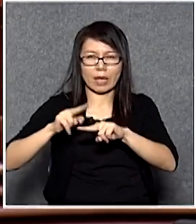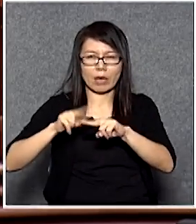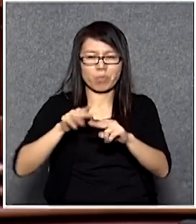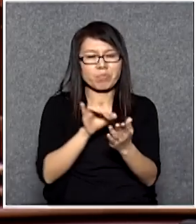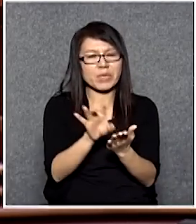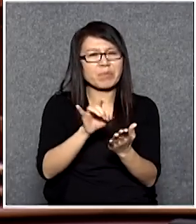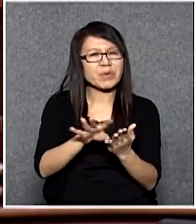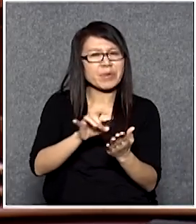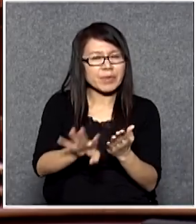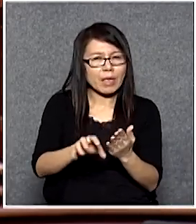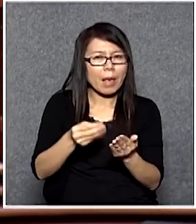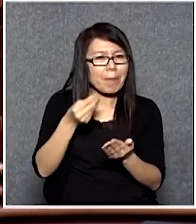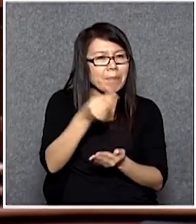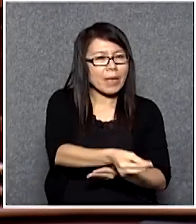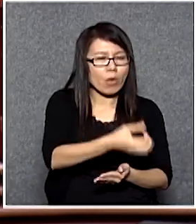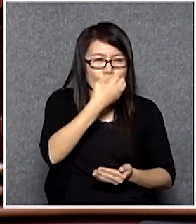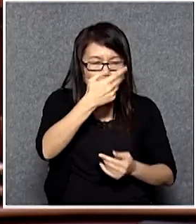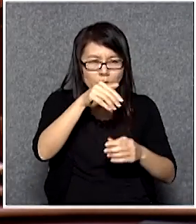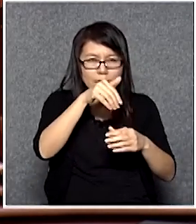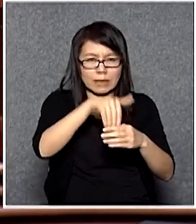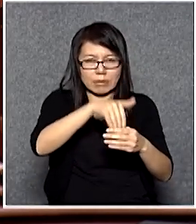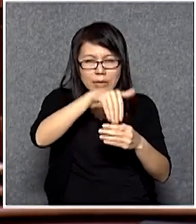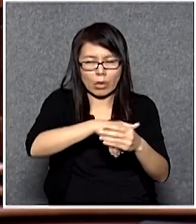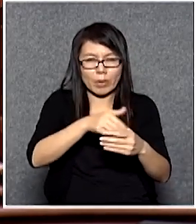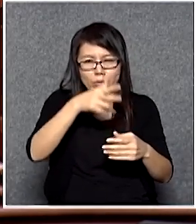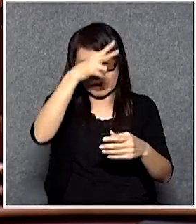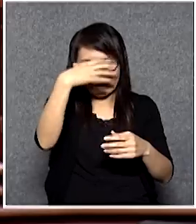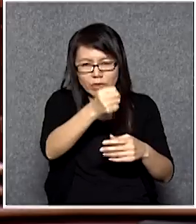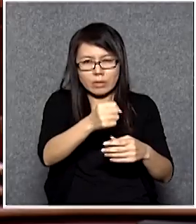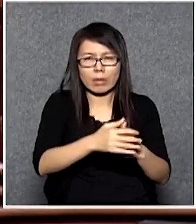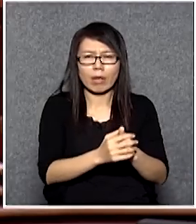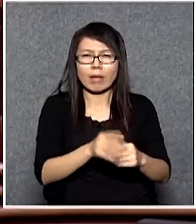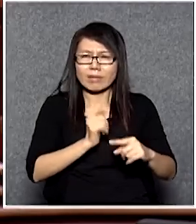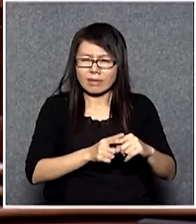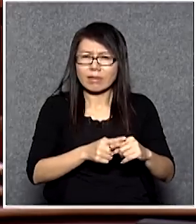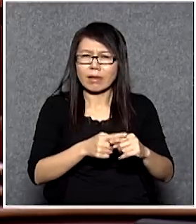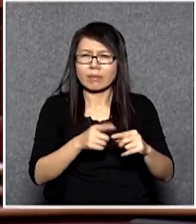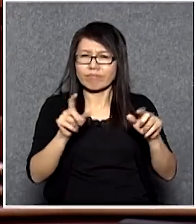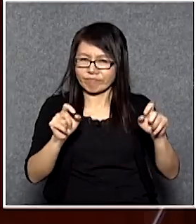之後，香港人才可以選特首，原意自有公論，